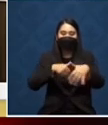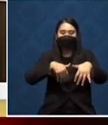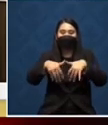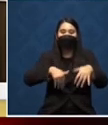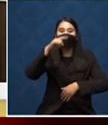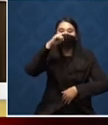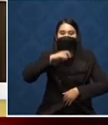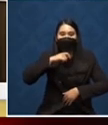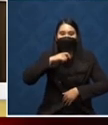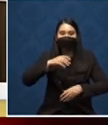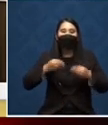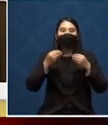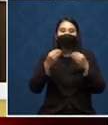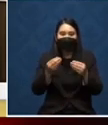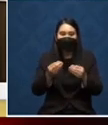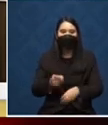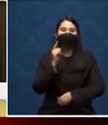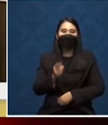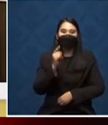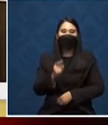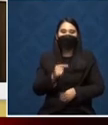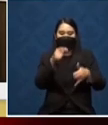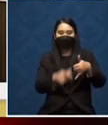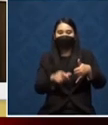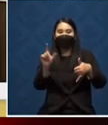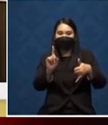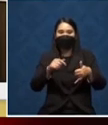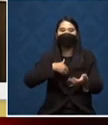ชนประโยชน์ให้ประเทศชาติบ้านเมืองแท้ที่จริงเป็นอย่างไร